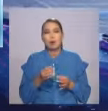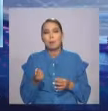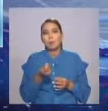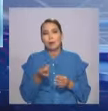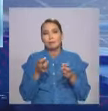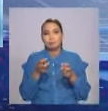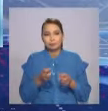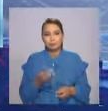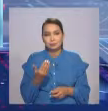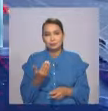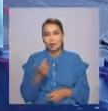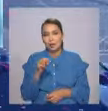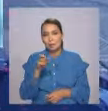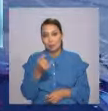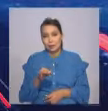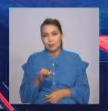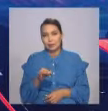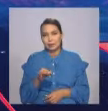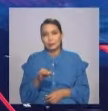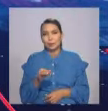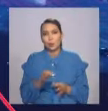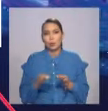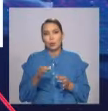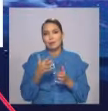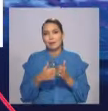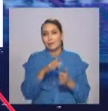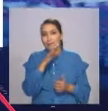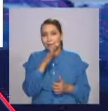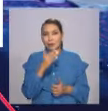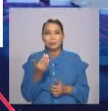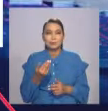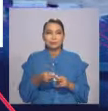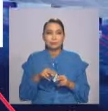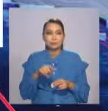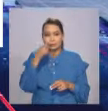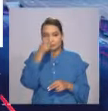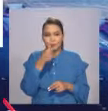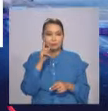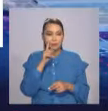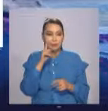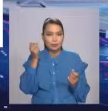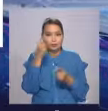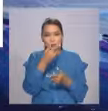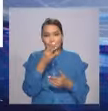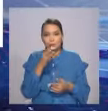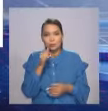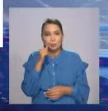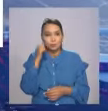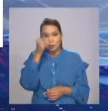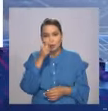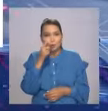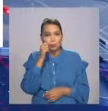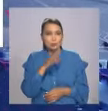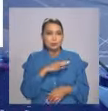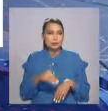всего союзов создано в области Абай. Средний возраст пар аналитики в этом году пока не выявили. Но в прошлом году мужчины в среднем